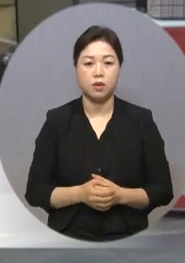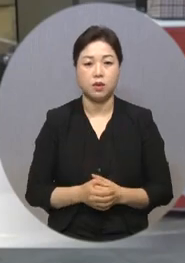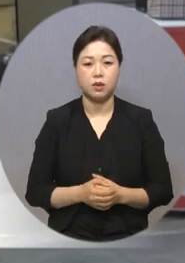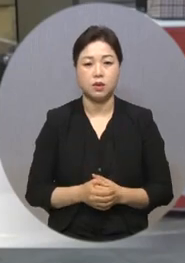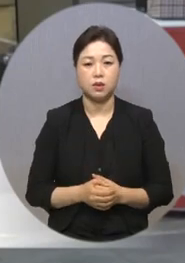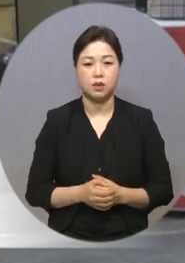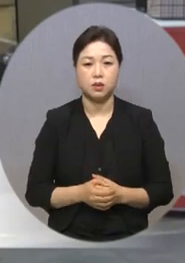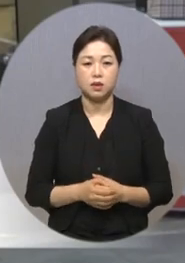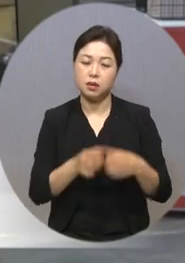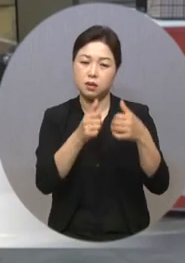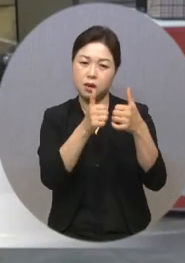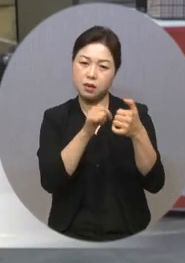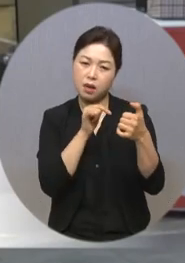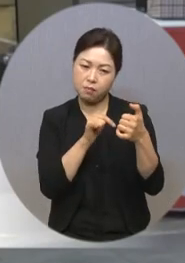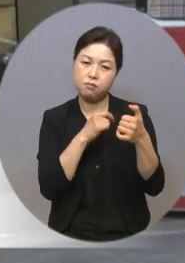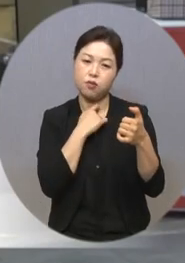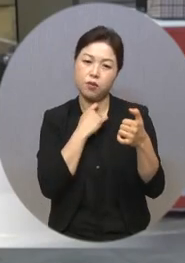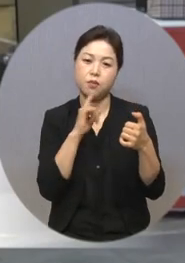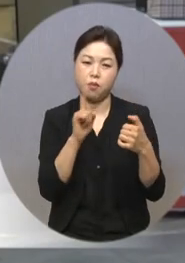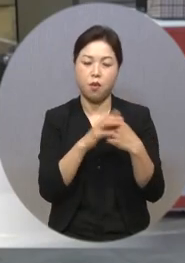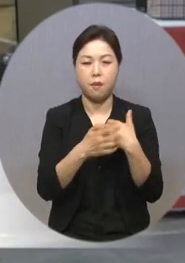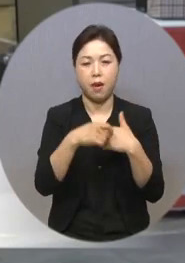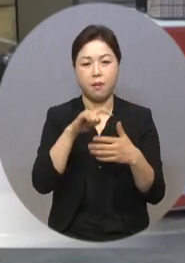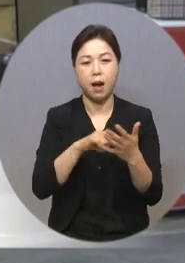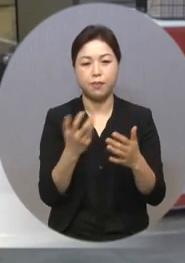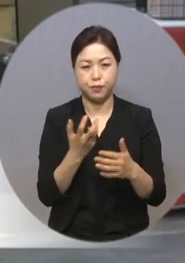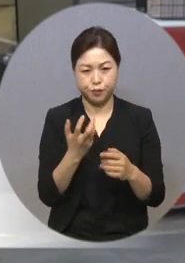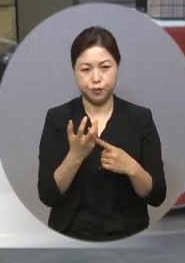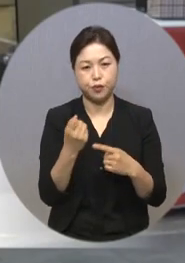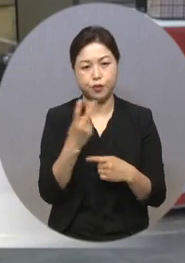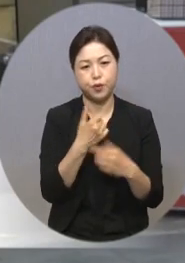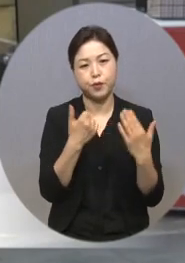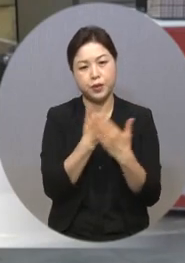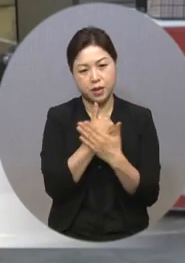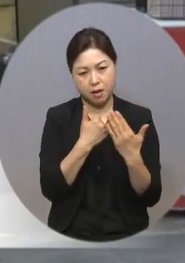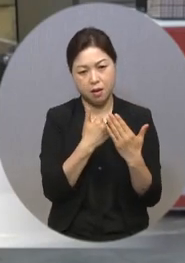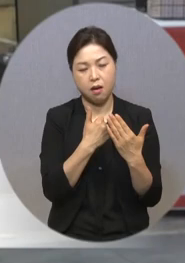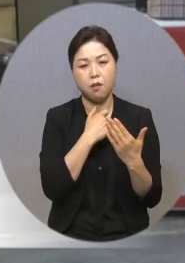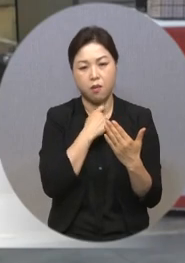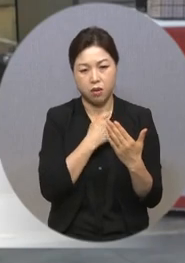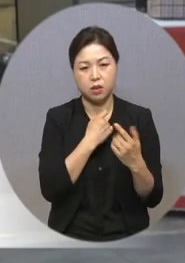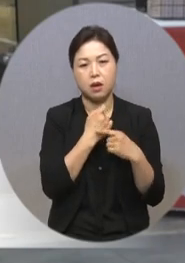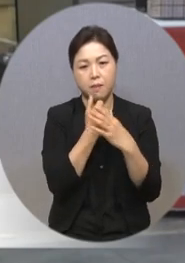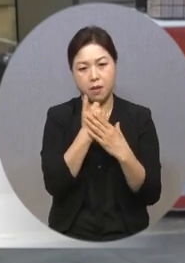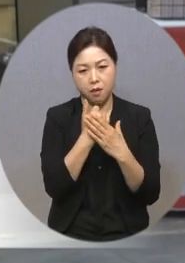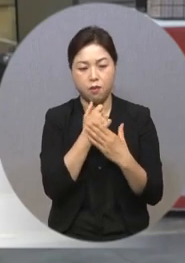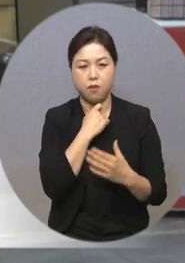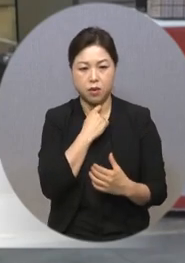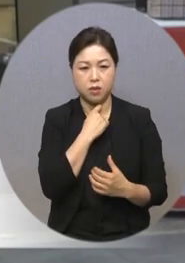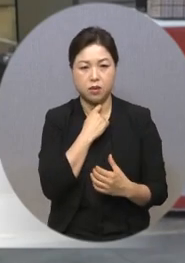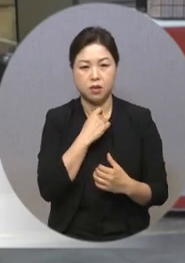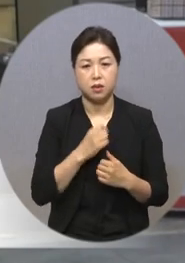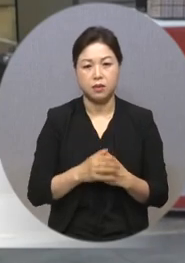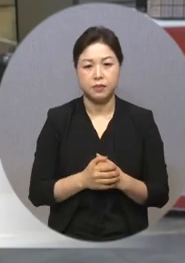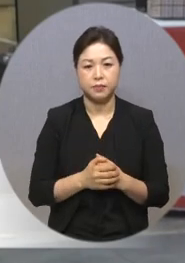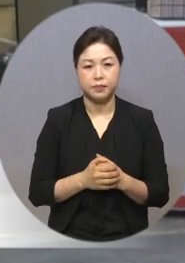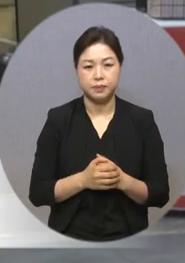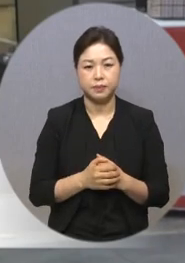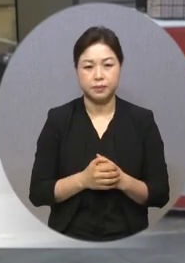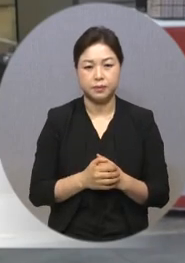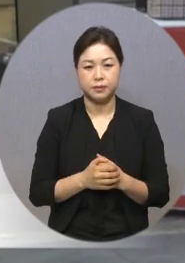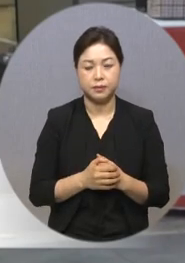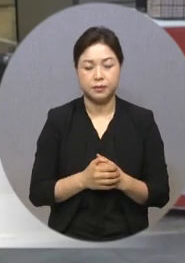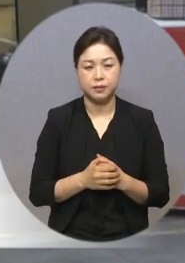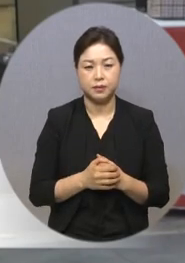상당한 이유가 마음이 아프고 좀 위로를 받고 싶고 과정인 받고 싶어서 하는 건데 그 쪼끔 더